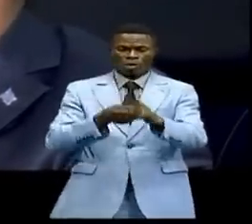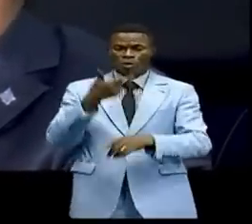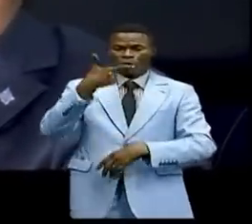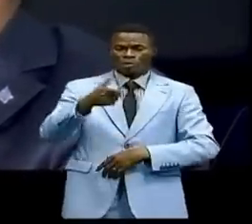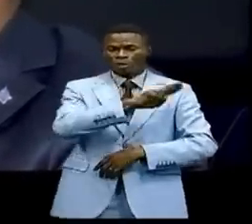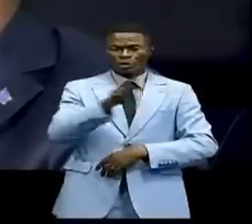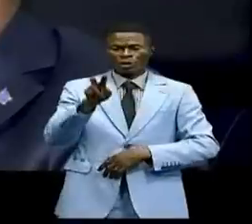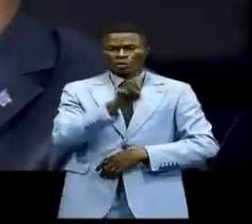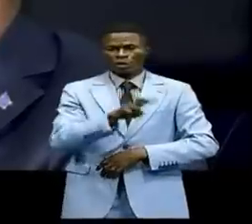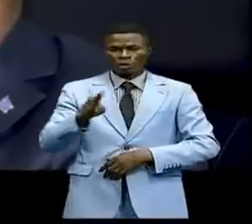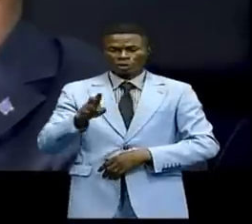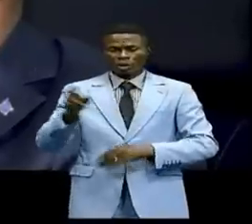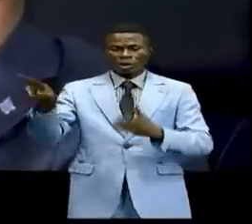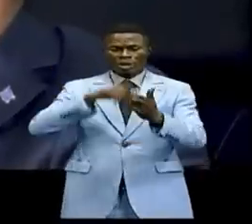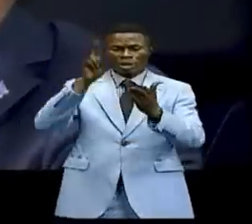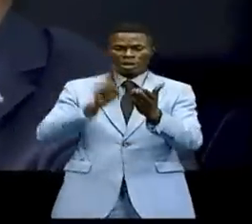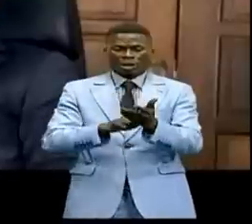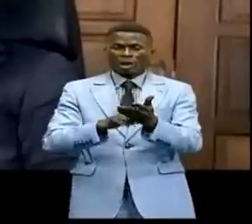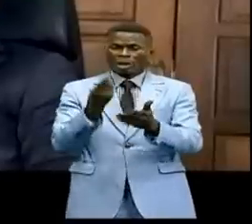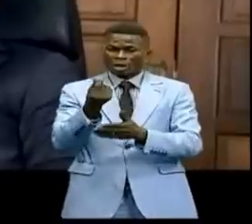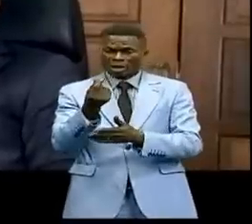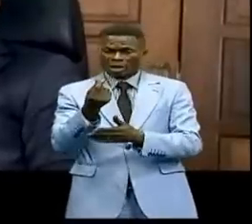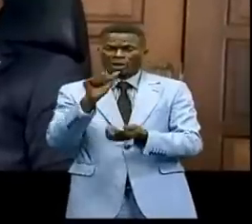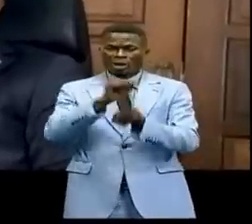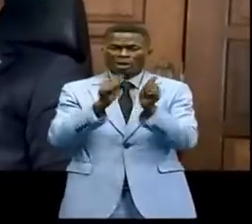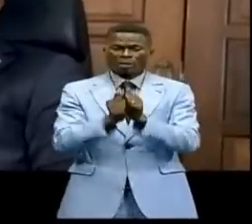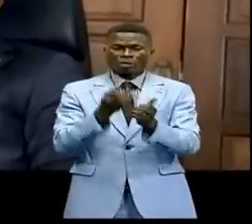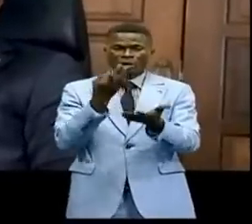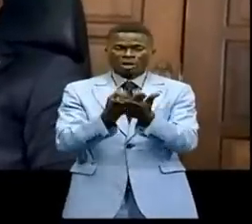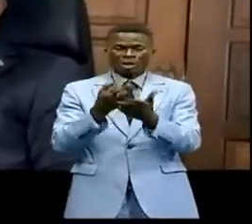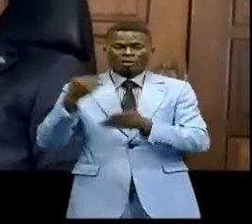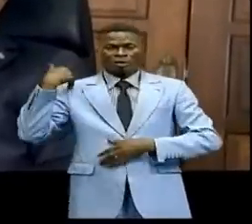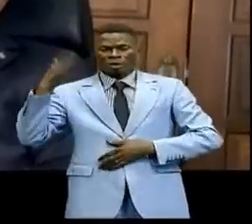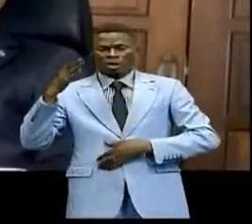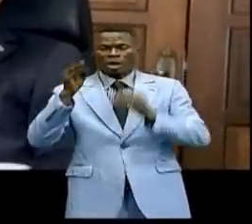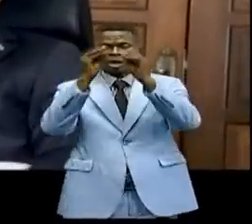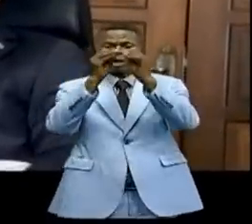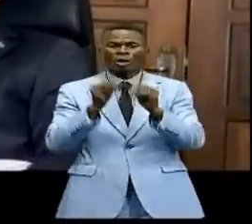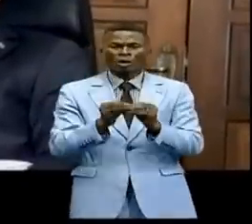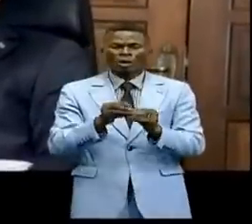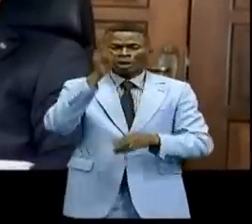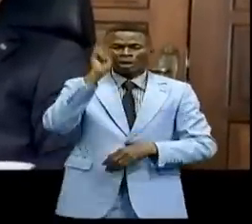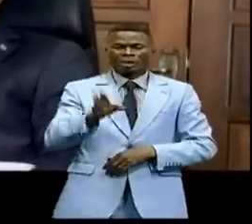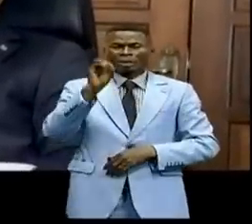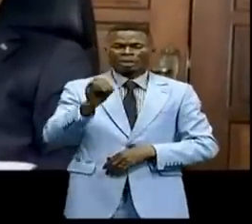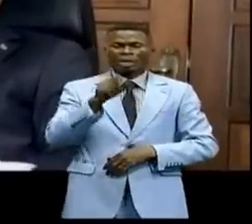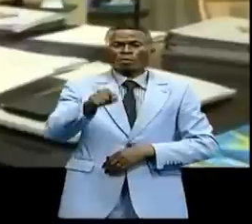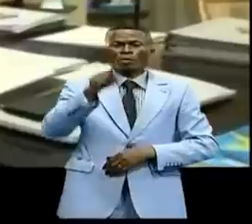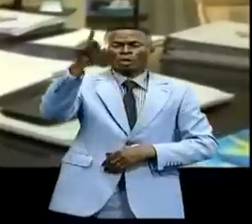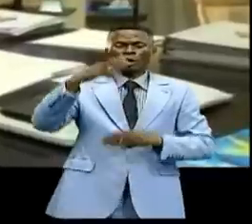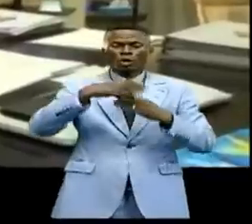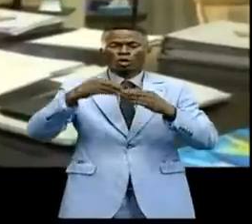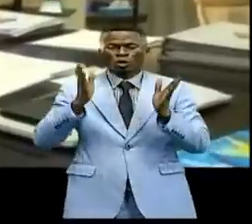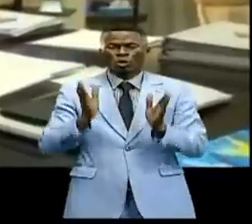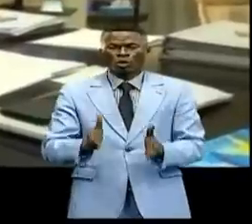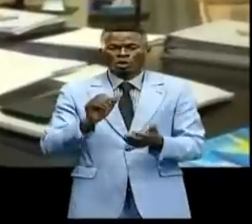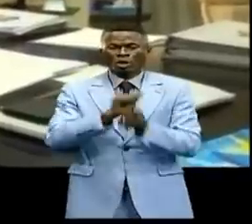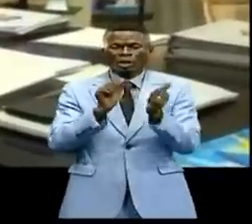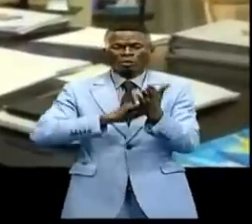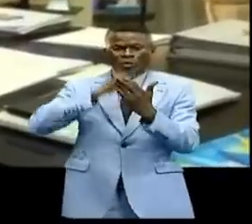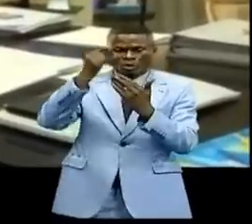2022, d'un accord de financement dans les secteurs de finances publiques d'un montant de 250 millions de dollars au titre de